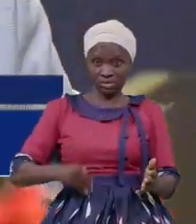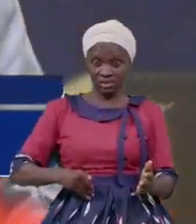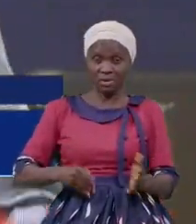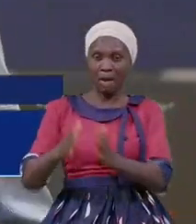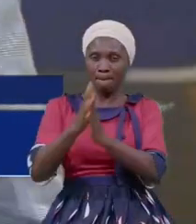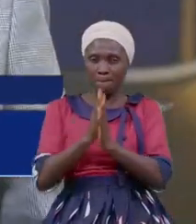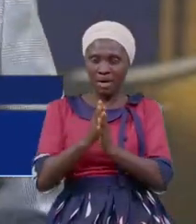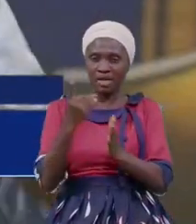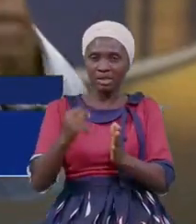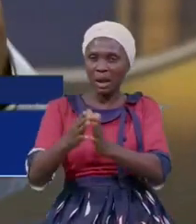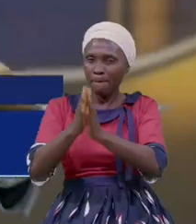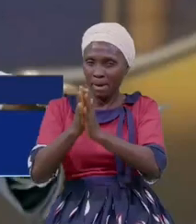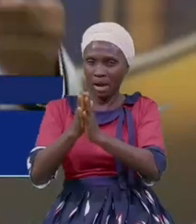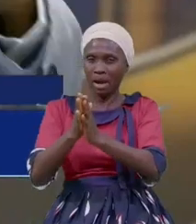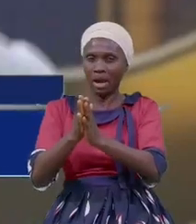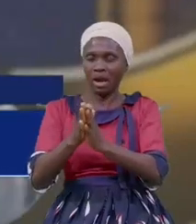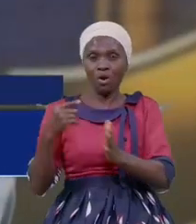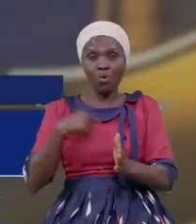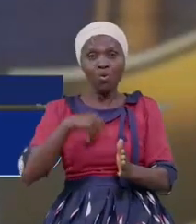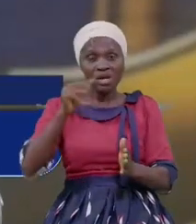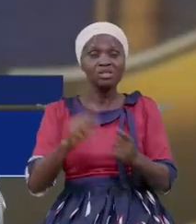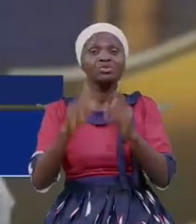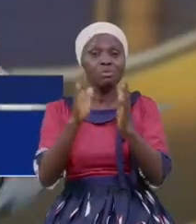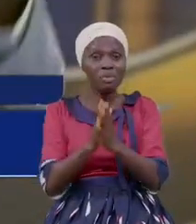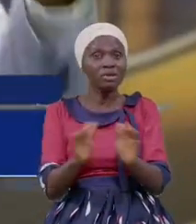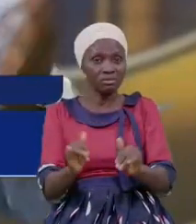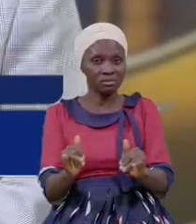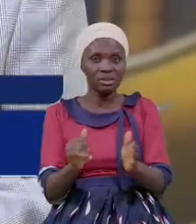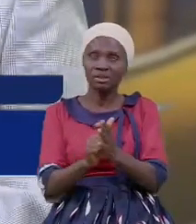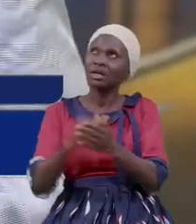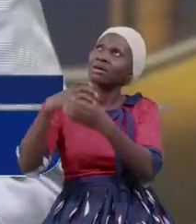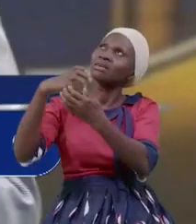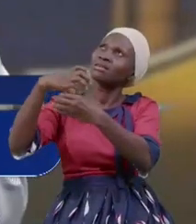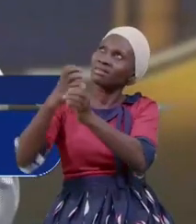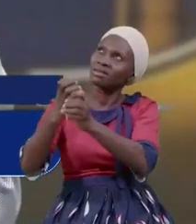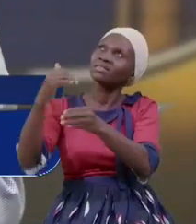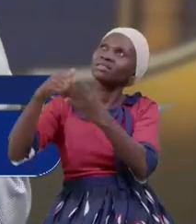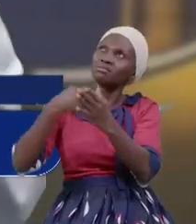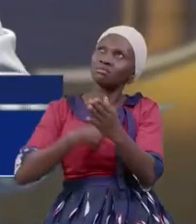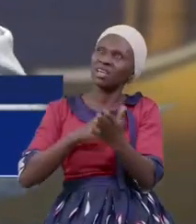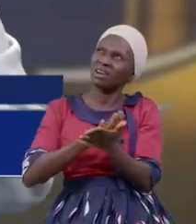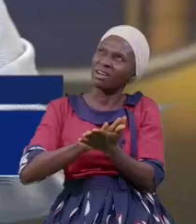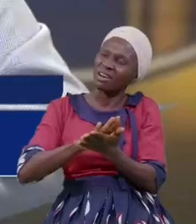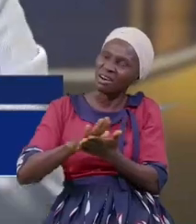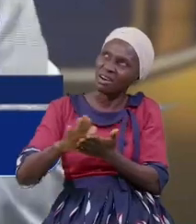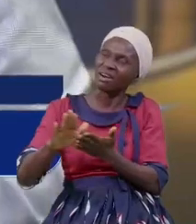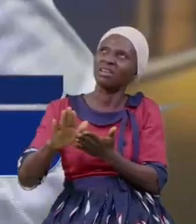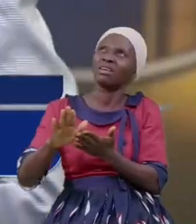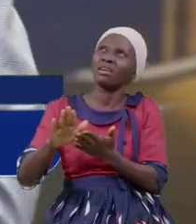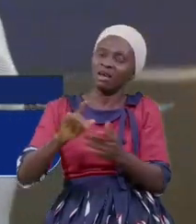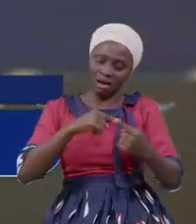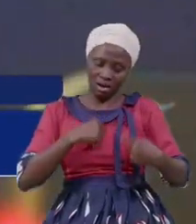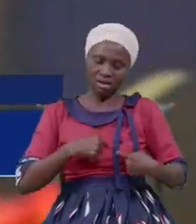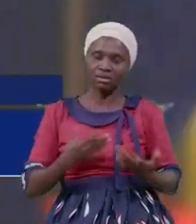qu'il nous faut faire crée en moi un cœur pur un